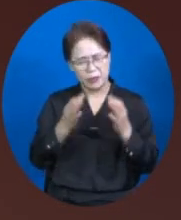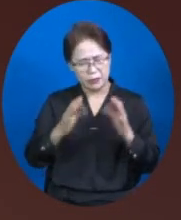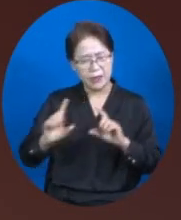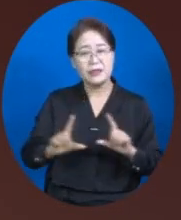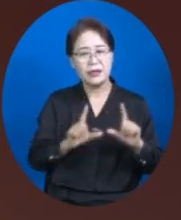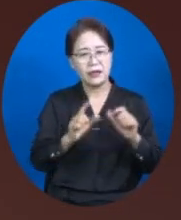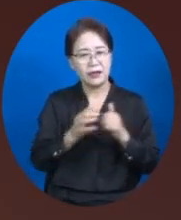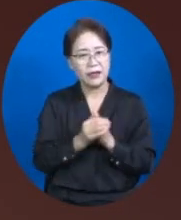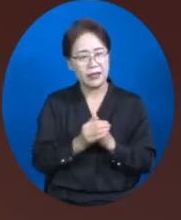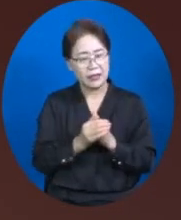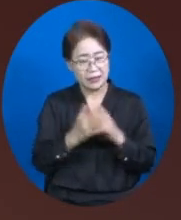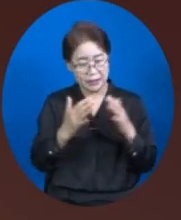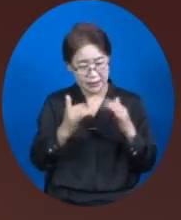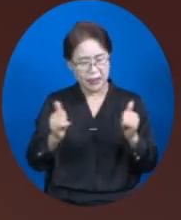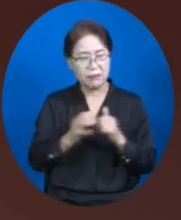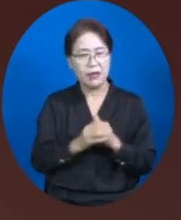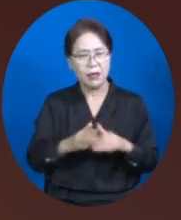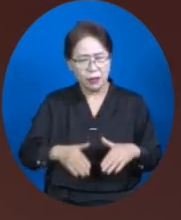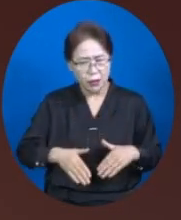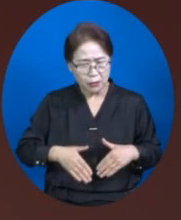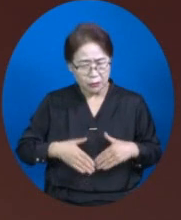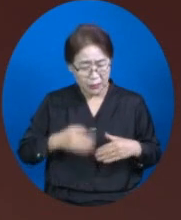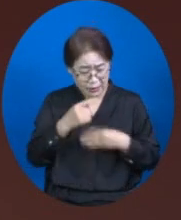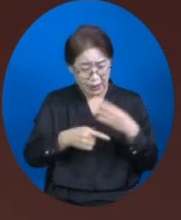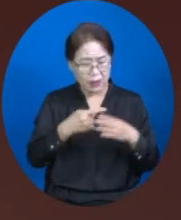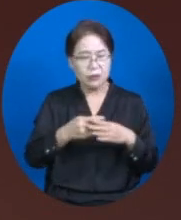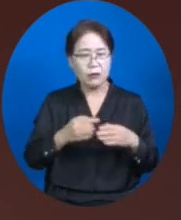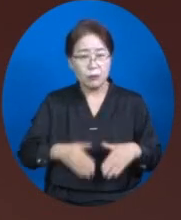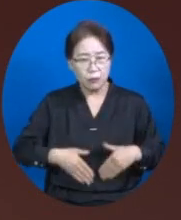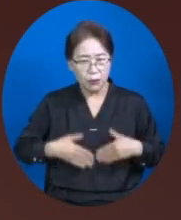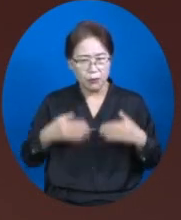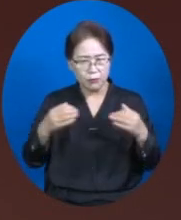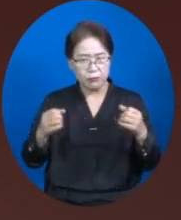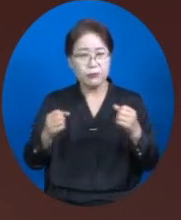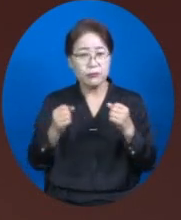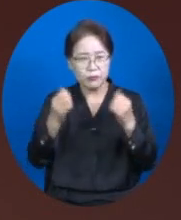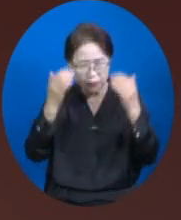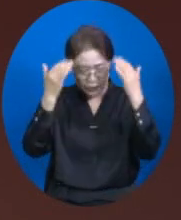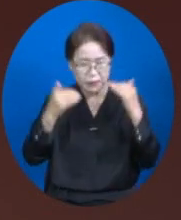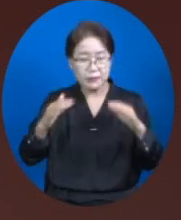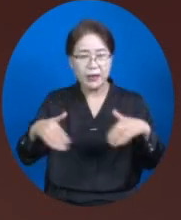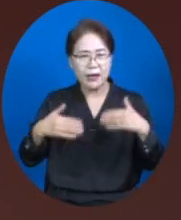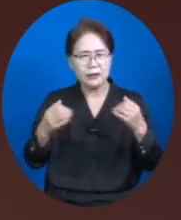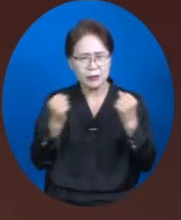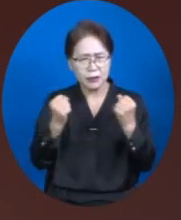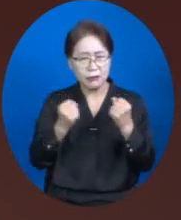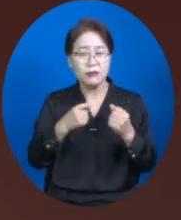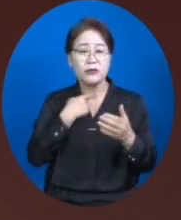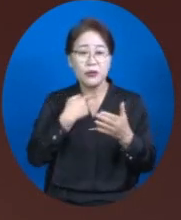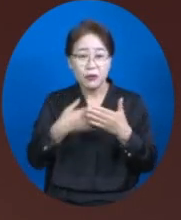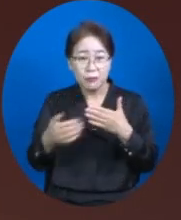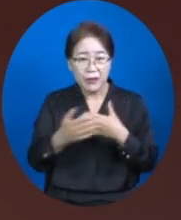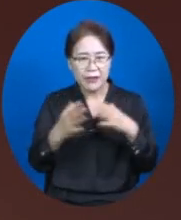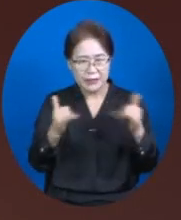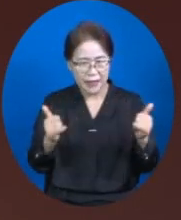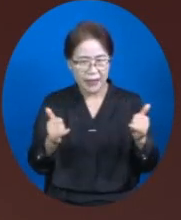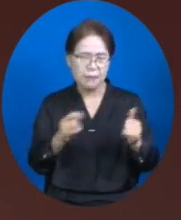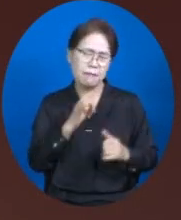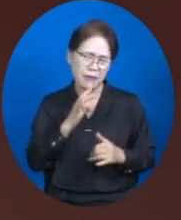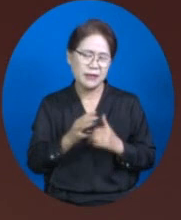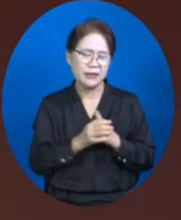인생의 사계절 봄 여름 가을 겨울을 경험해 본 사람만이 인생을 야기할 수 있는